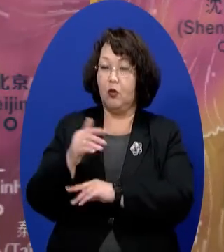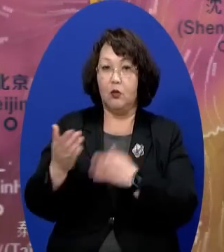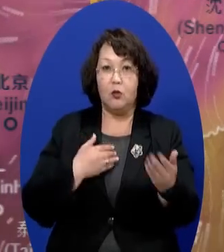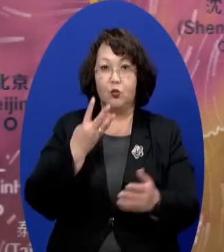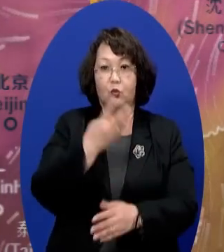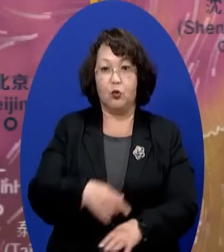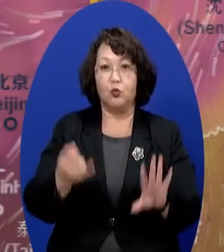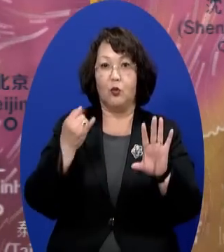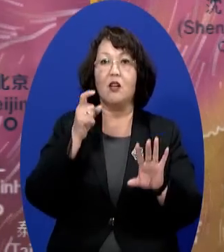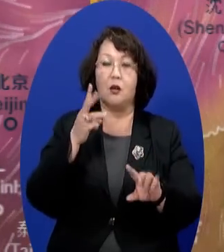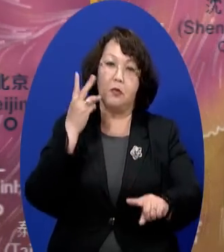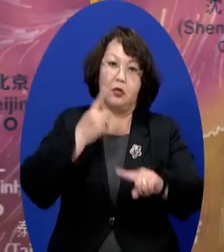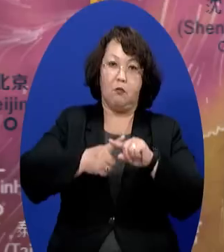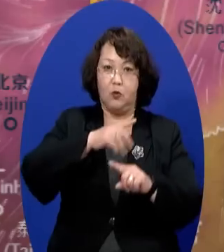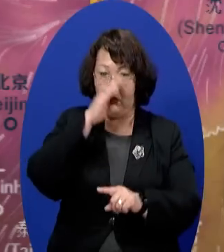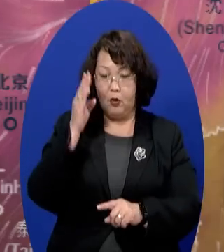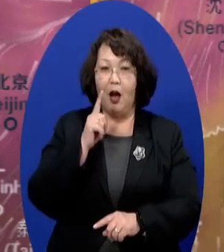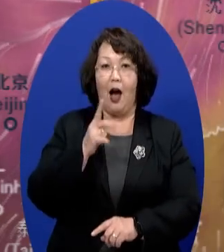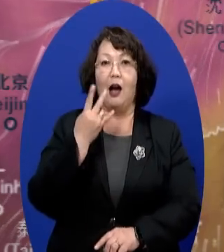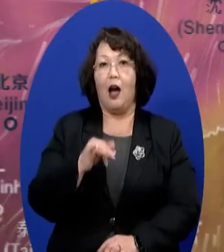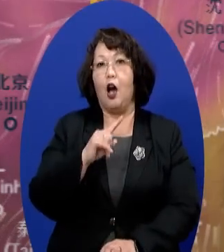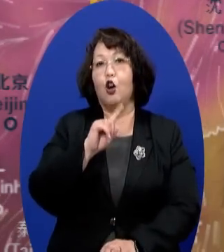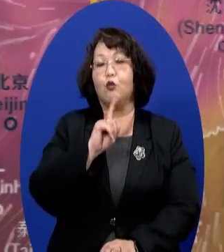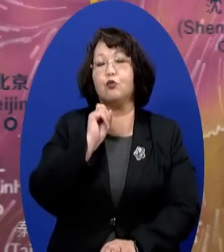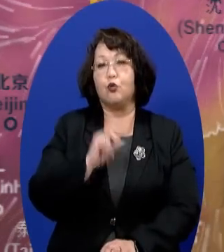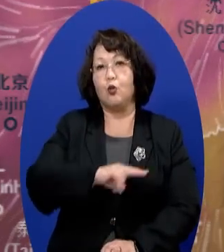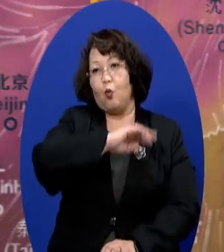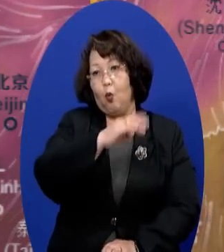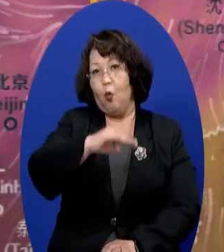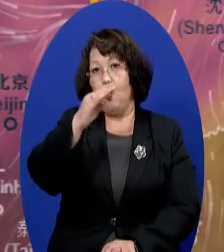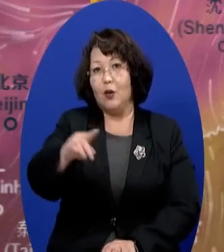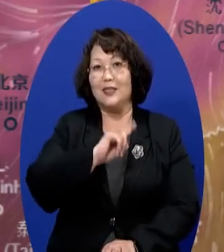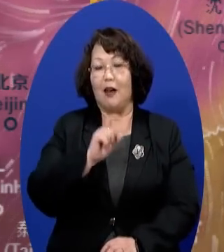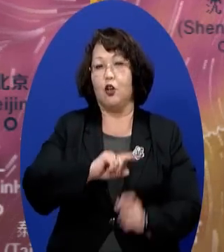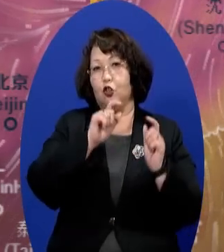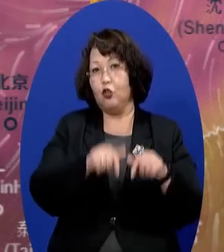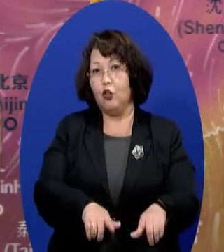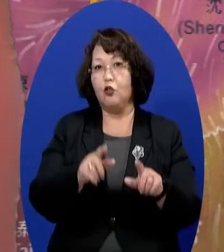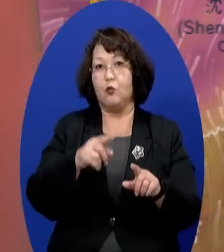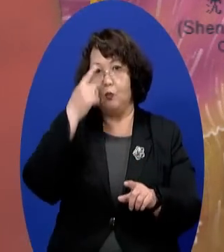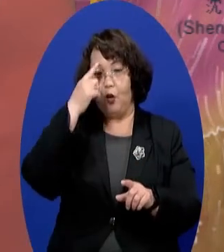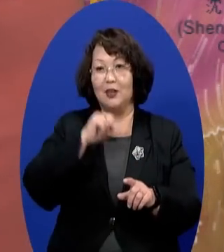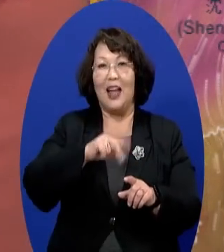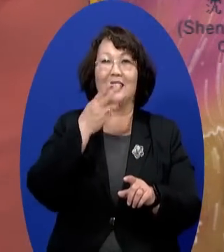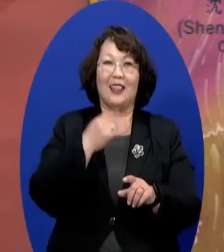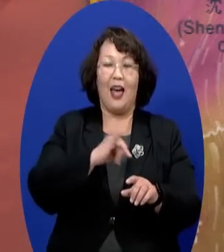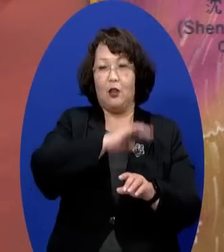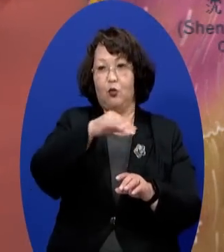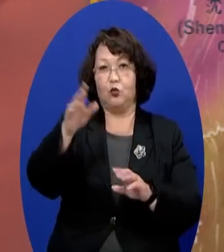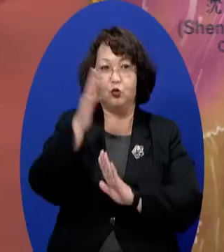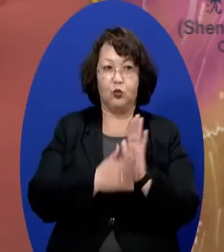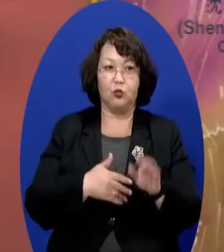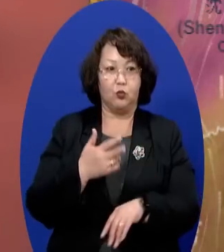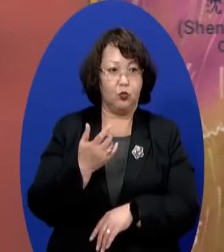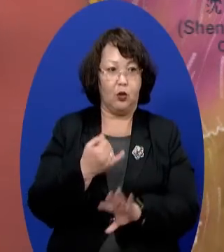4-6 градусаар дулаарсан байна. Хангай хөвсөглийн уулс, Завхан голын их хүрэн бэлжир орчим, Монгол Алтайн уулархаг нутагт Шүндөө 6-11 градус дулаан,